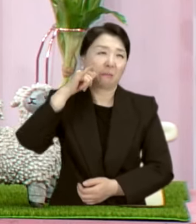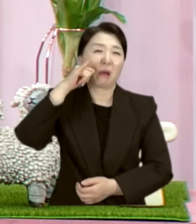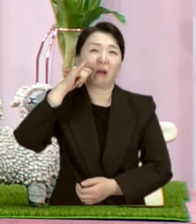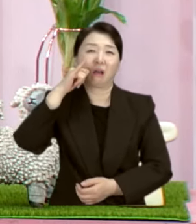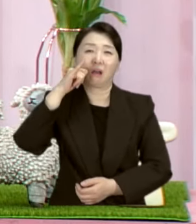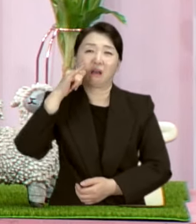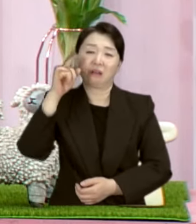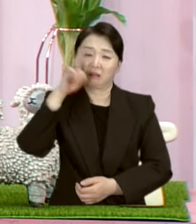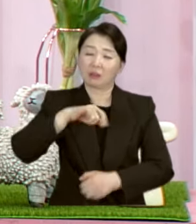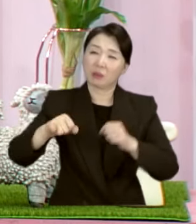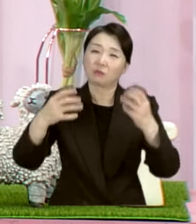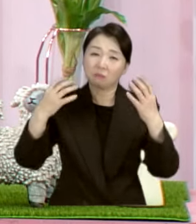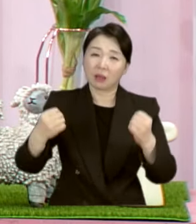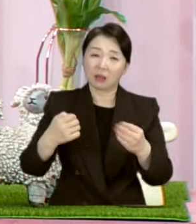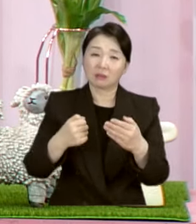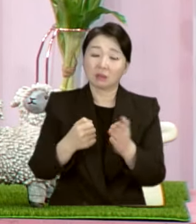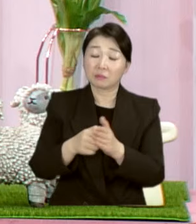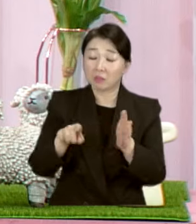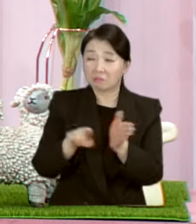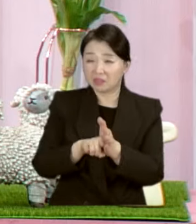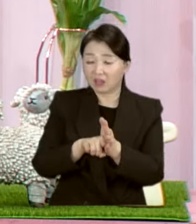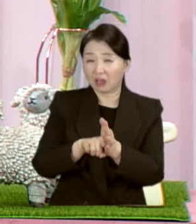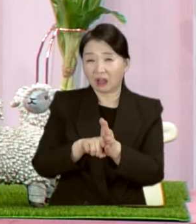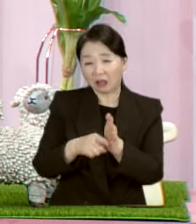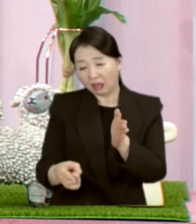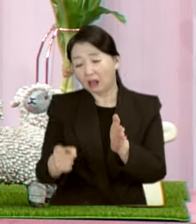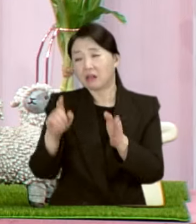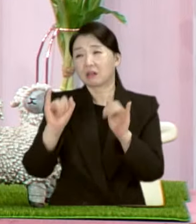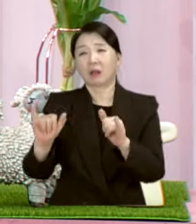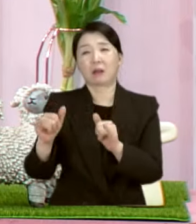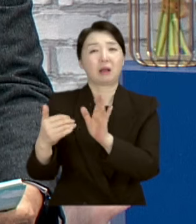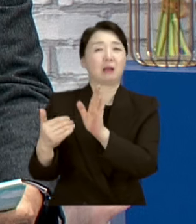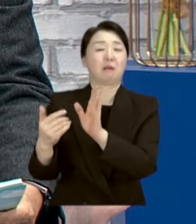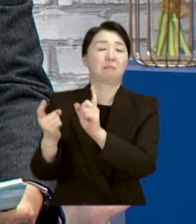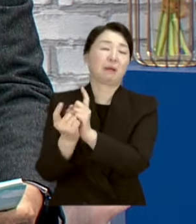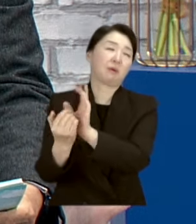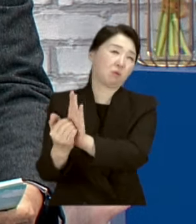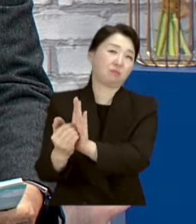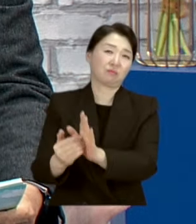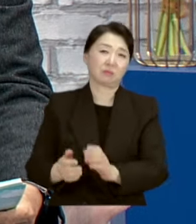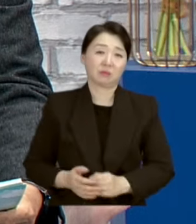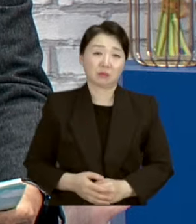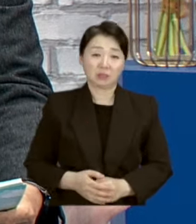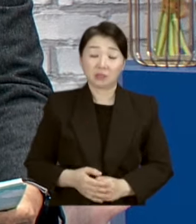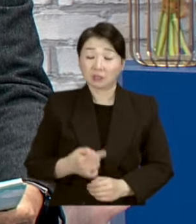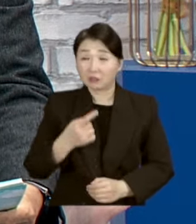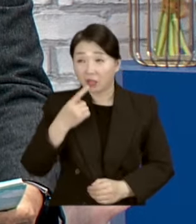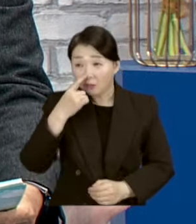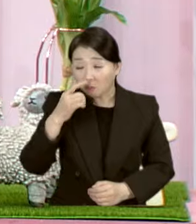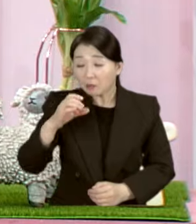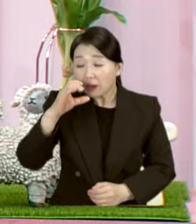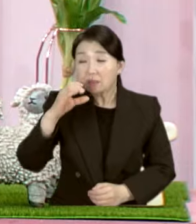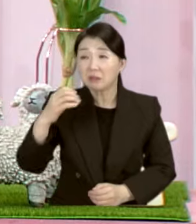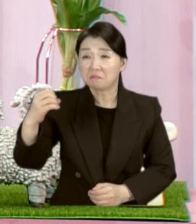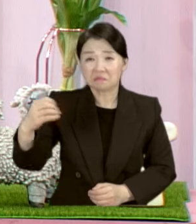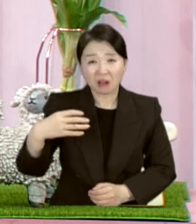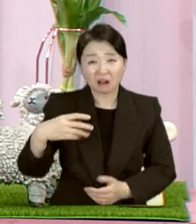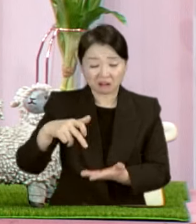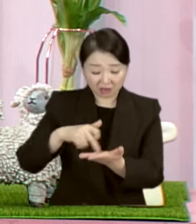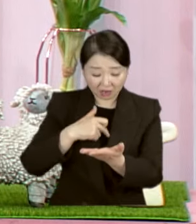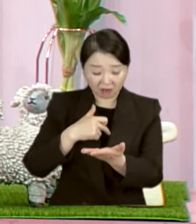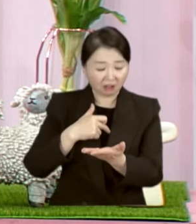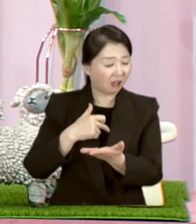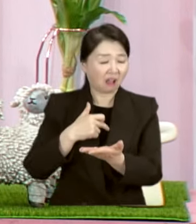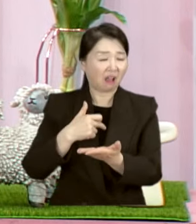많이 해가지고 그 형이랑 같이 있으면 신앙이 뺏길까 봐 계속 그 형을 겁했거든요. 동혁아 나랑 커피 한잔 하자